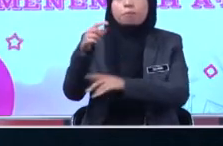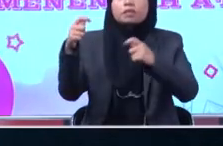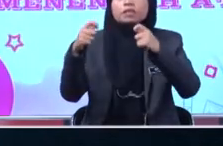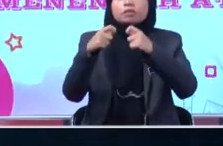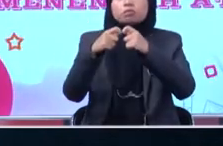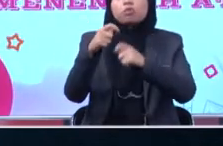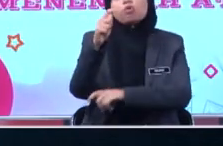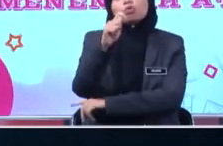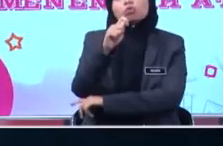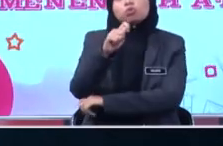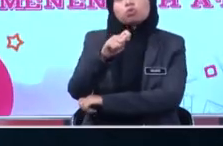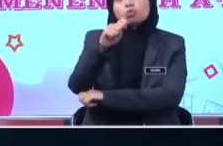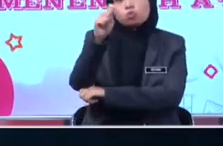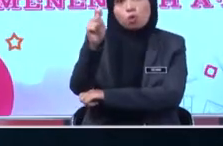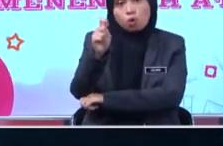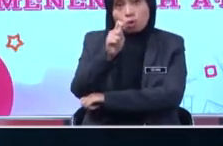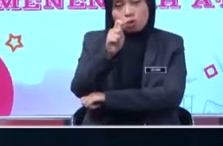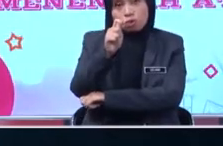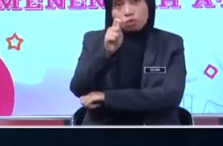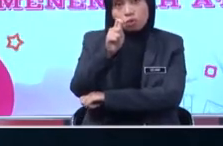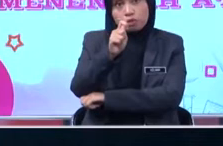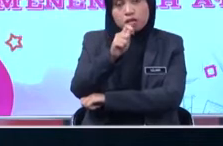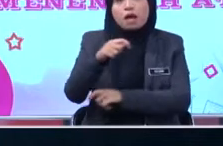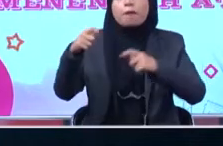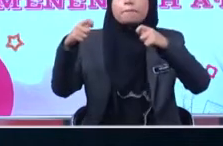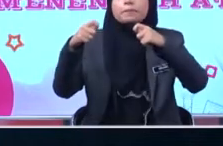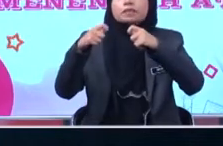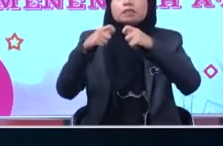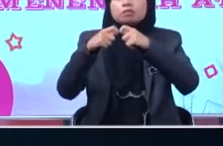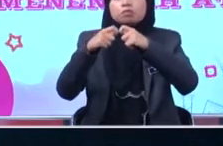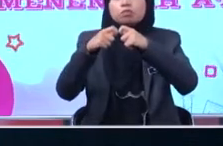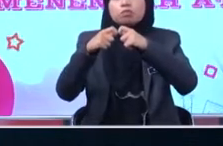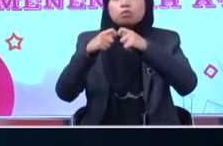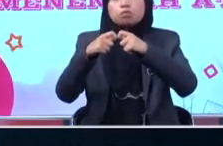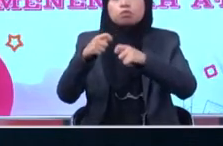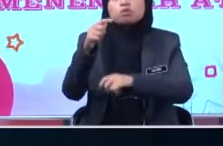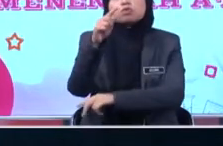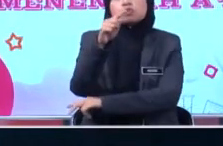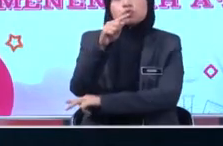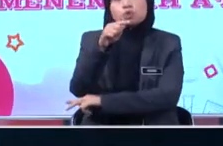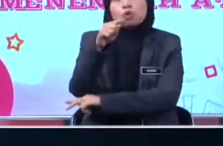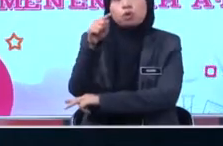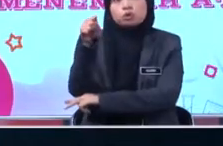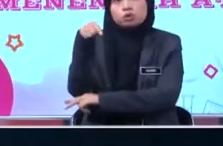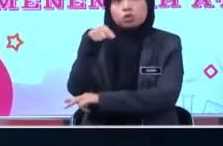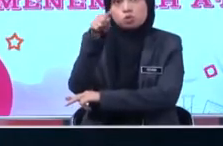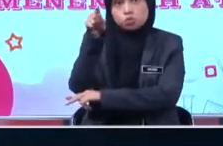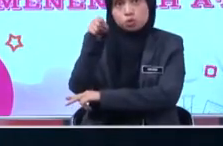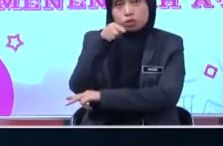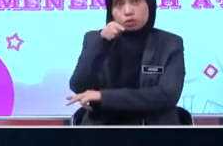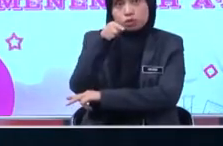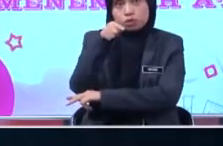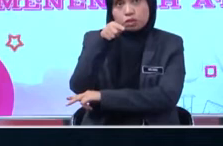Allah dibanderol nun mati betungan hoah Erfa dimana tanwin bertemu huruf